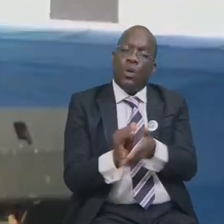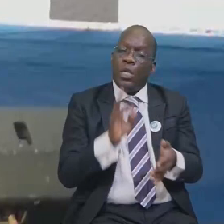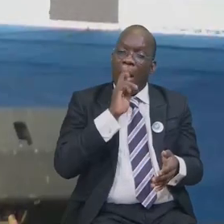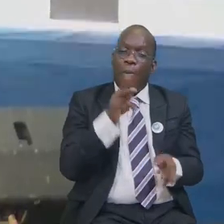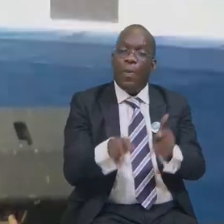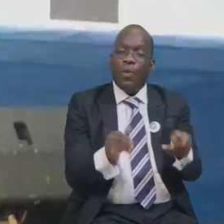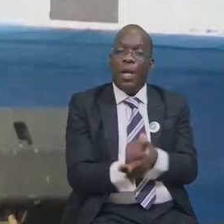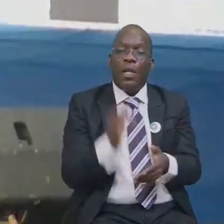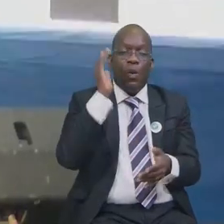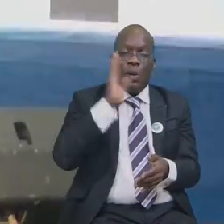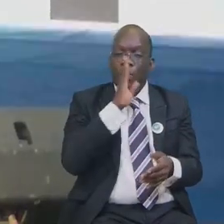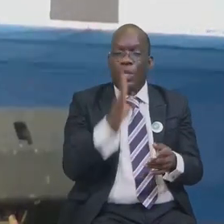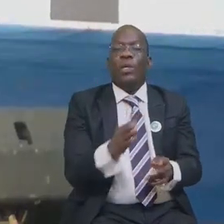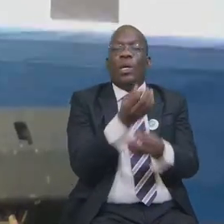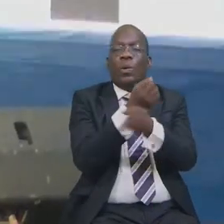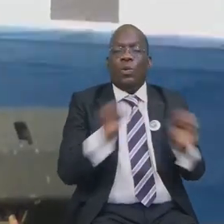préservés, sécurisés.